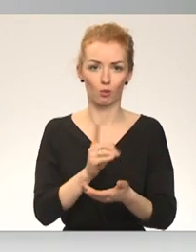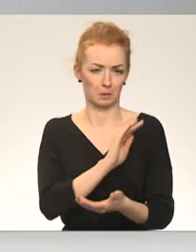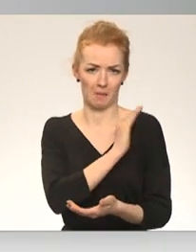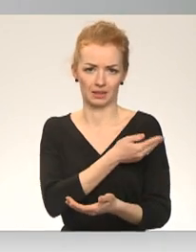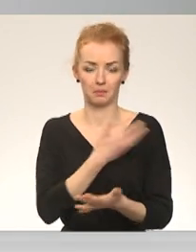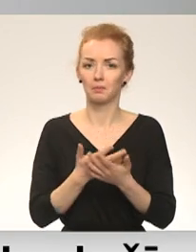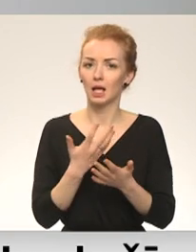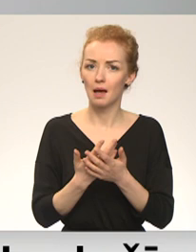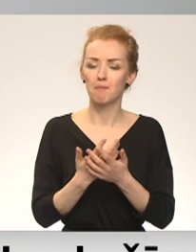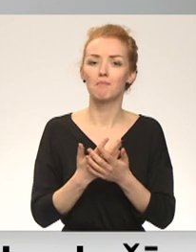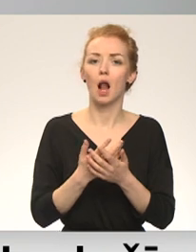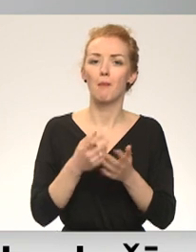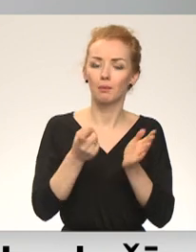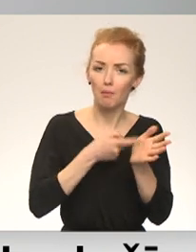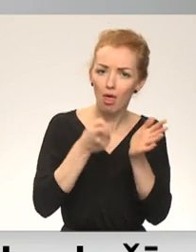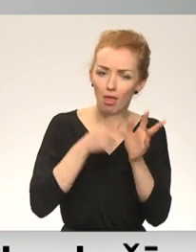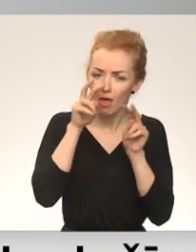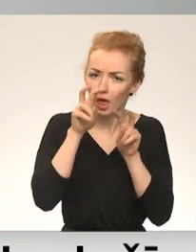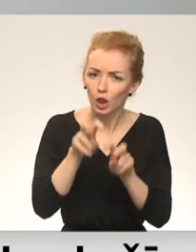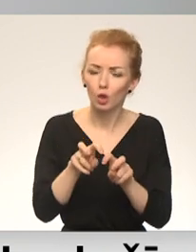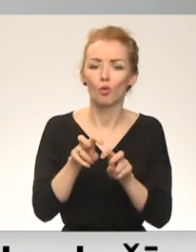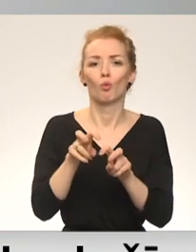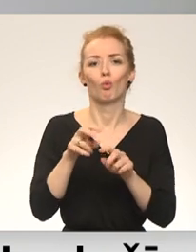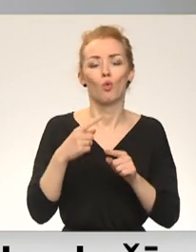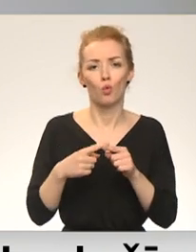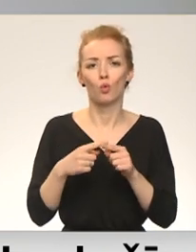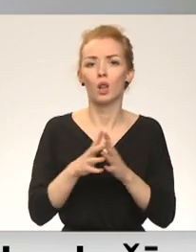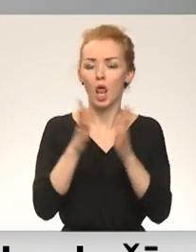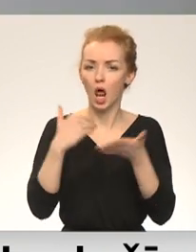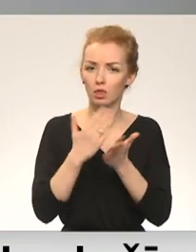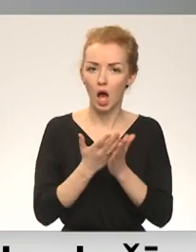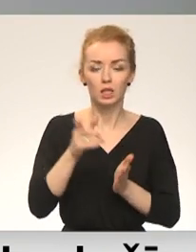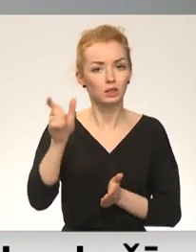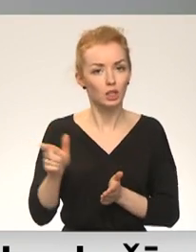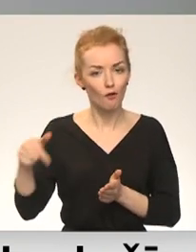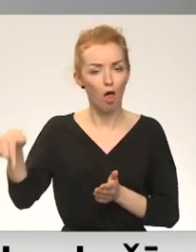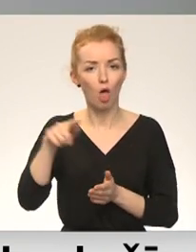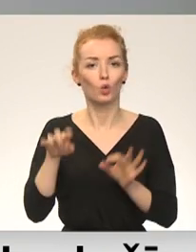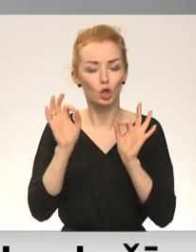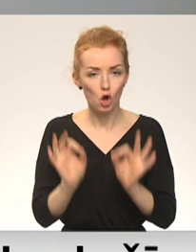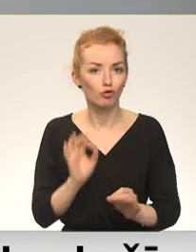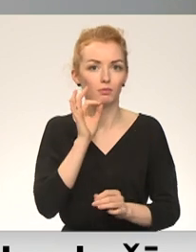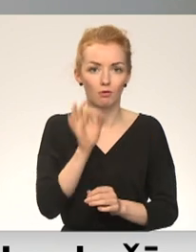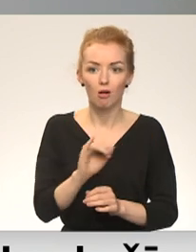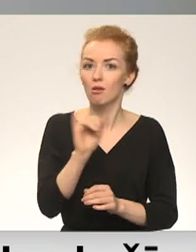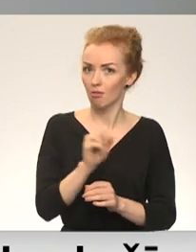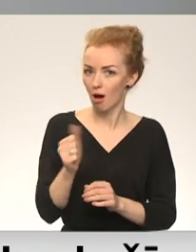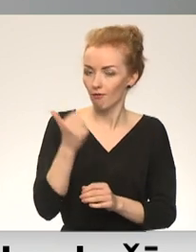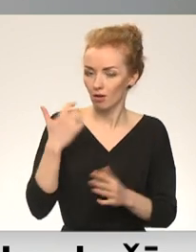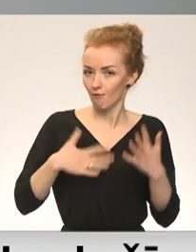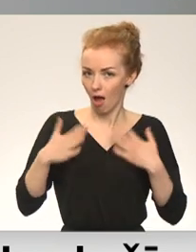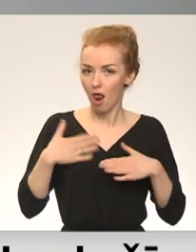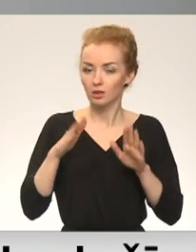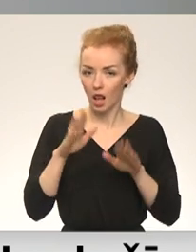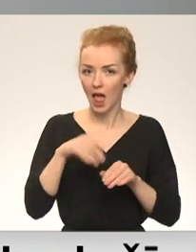Piemēram, socioloģiskām aptaujām, kur cilvēki, lielākā daļa cilvēku tiešām saka, jā, ka viņi vēlētos, lai tur